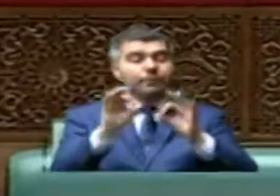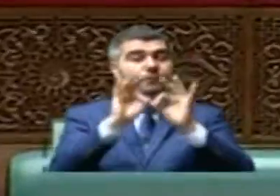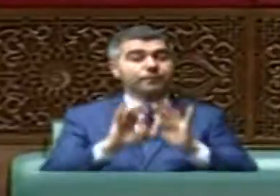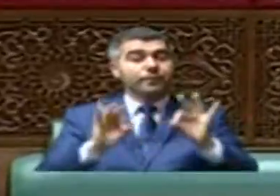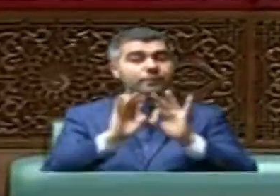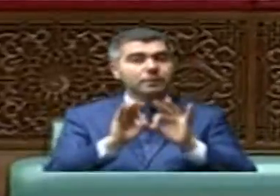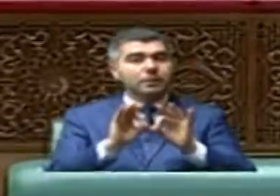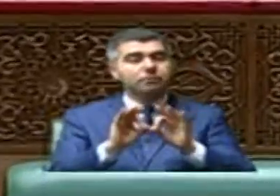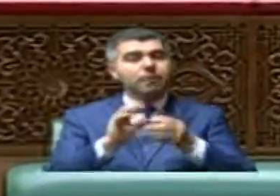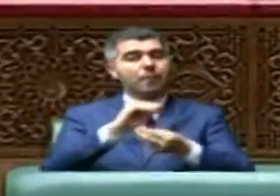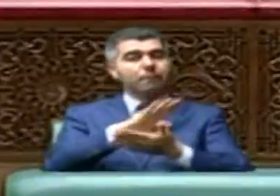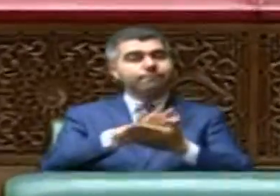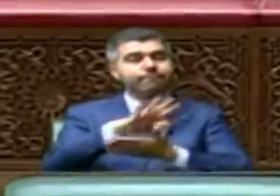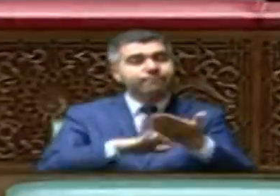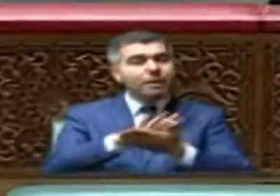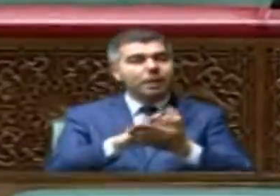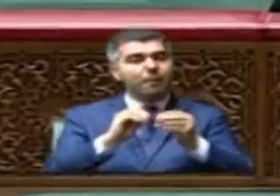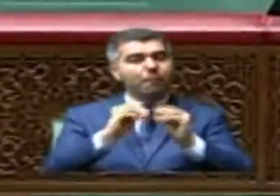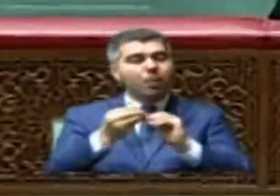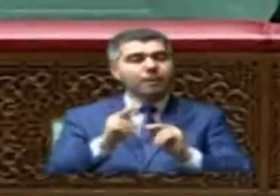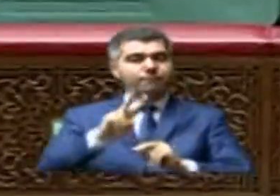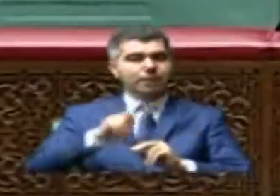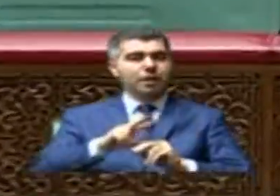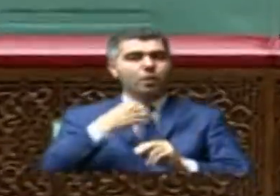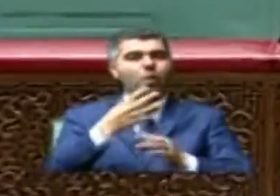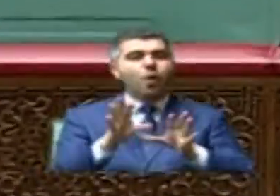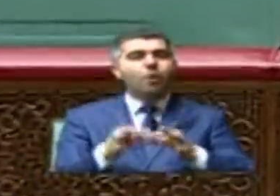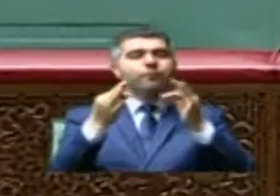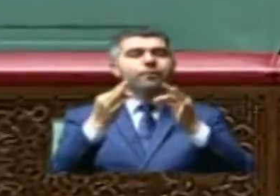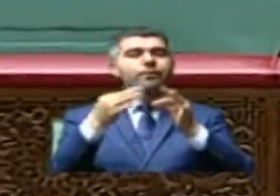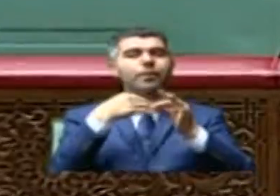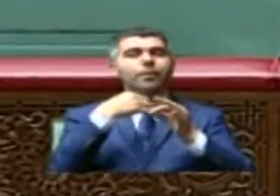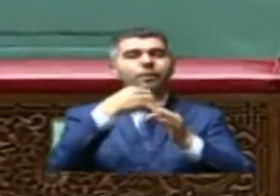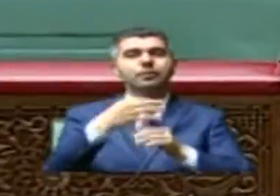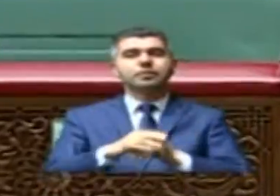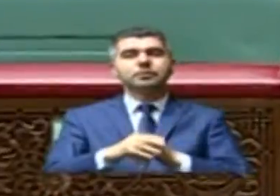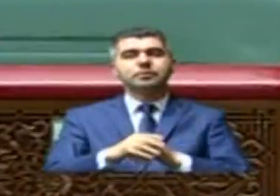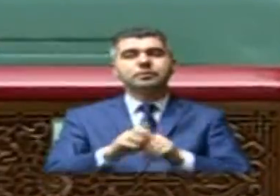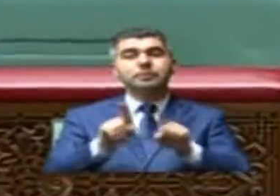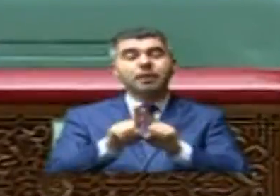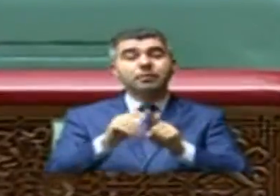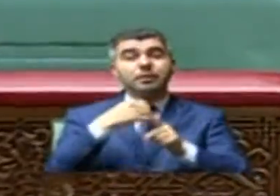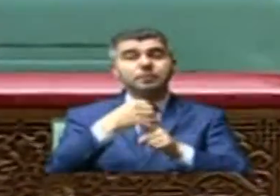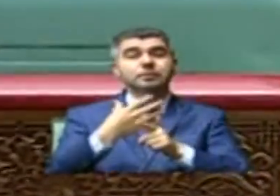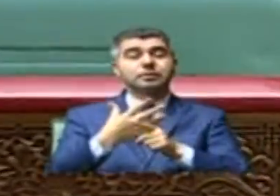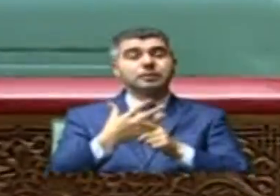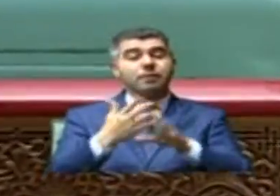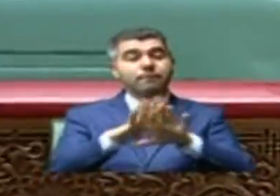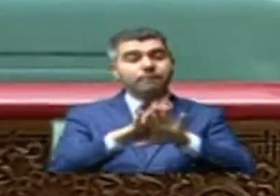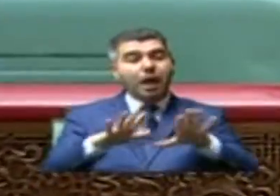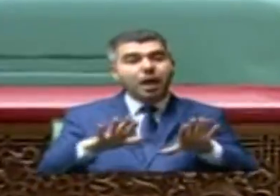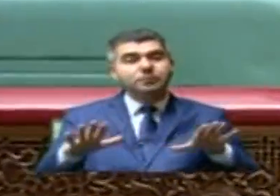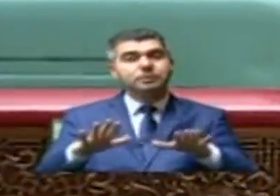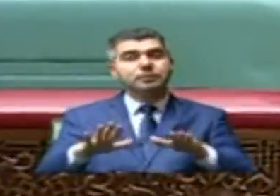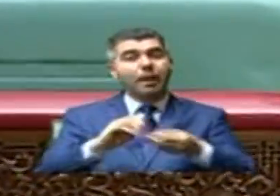وكاينه اكراهات. حنا كنقترح لكم السيد الوزير بعض المقترحات فيما يخص الموضوع المتعلق بالندره ديال العقار، هذا